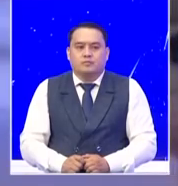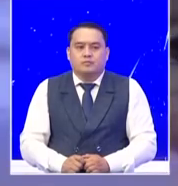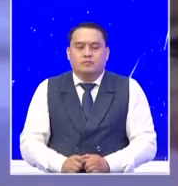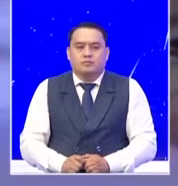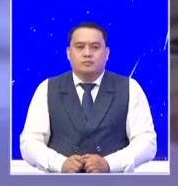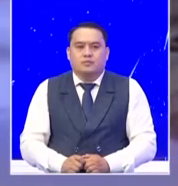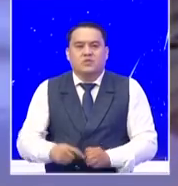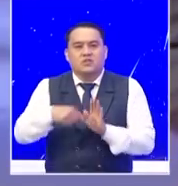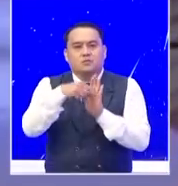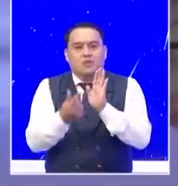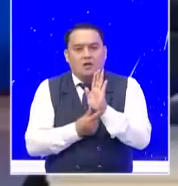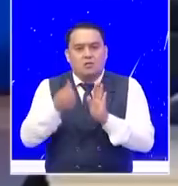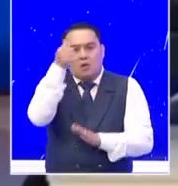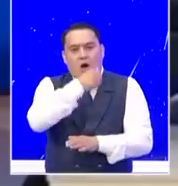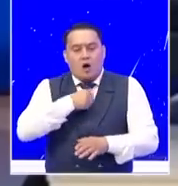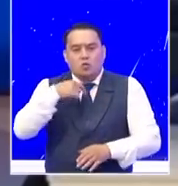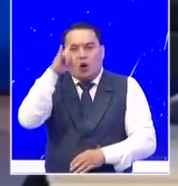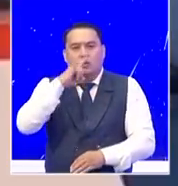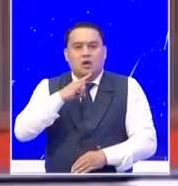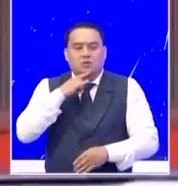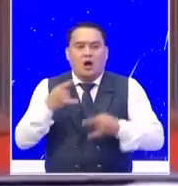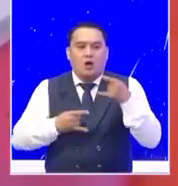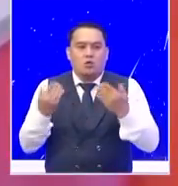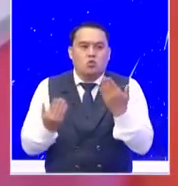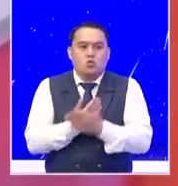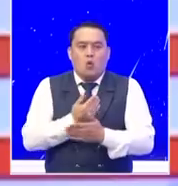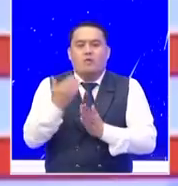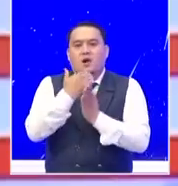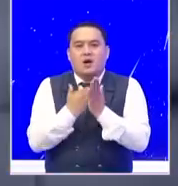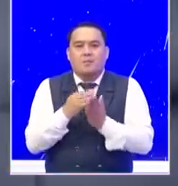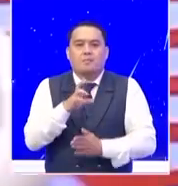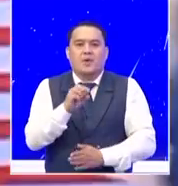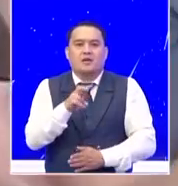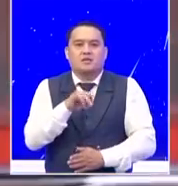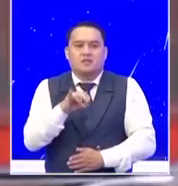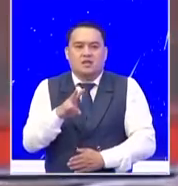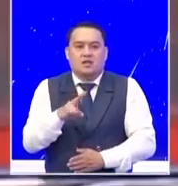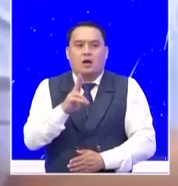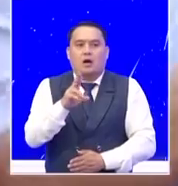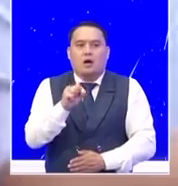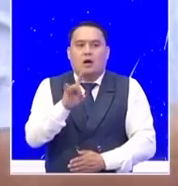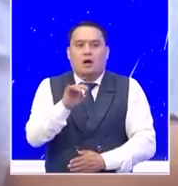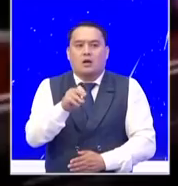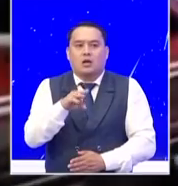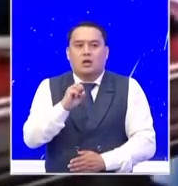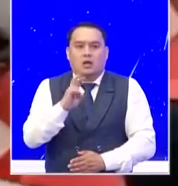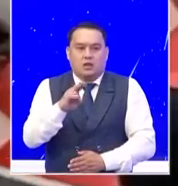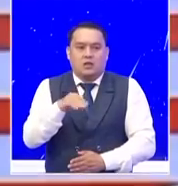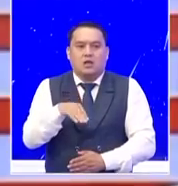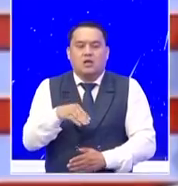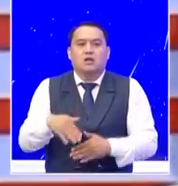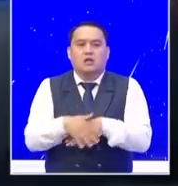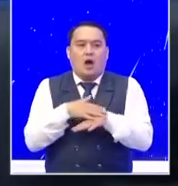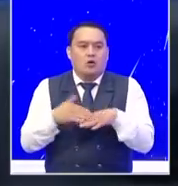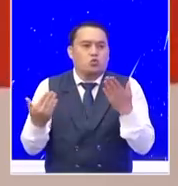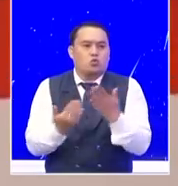В 2017 году на канале «Казахстан» появилась новая авторская программа Бейсена Куранбека «Карикет» и вновь народное признание.